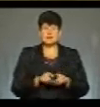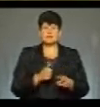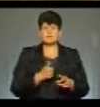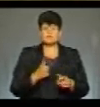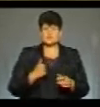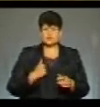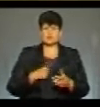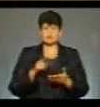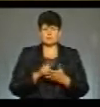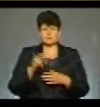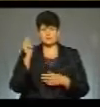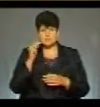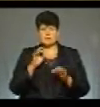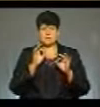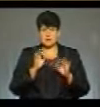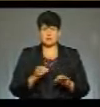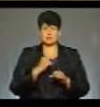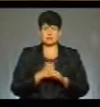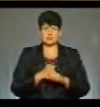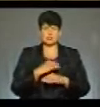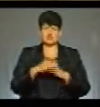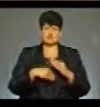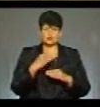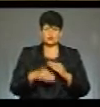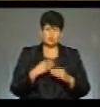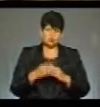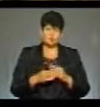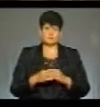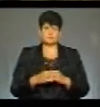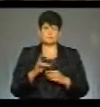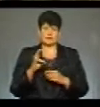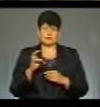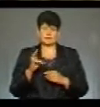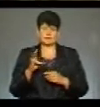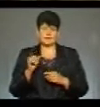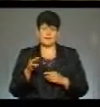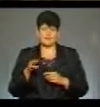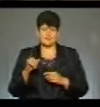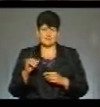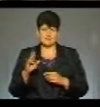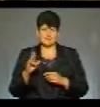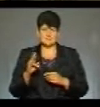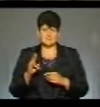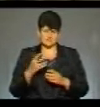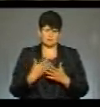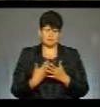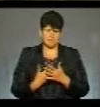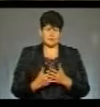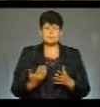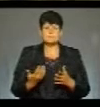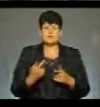військовозобов'язані навчаються, як правильно накладати джгут натівського зразка. Капітан медичної служби Василь Зарівний перевіряє, чи правильно виконав